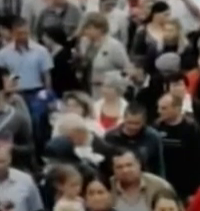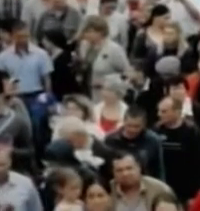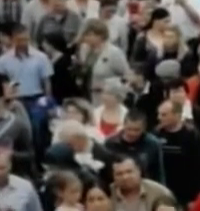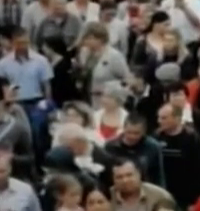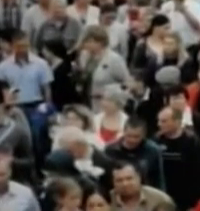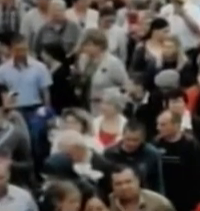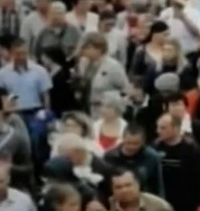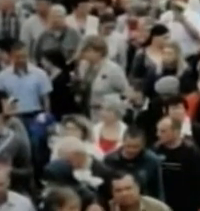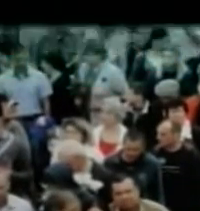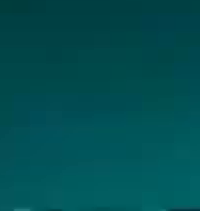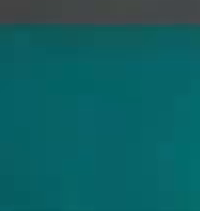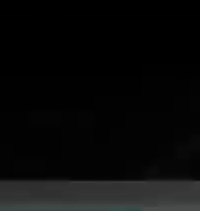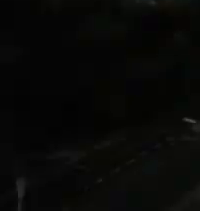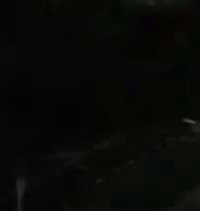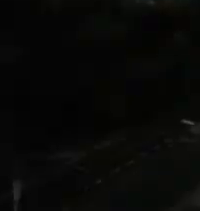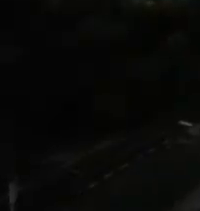Музика